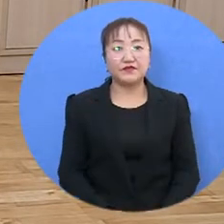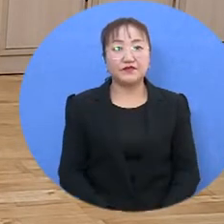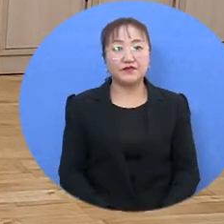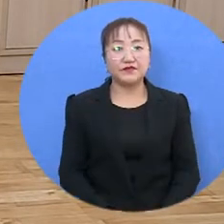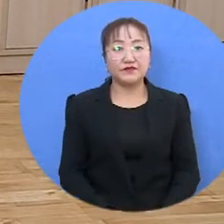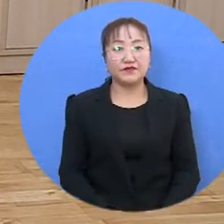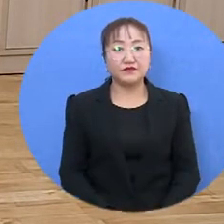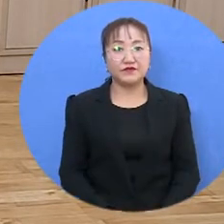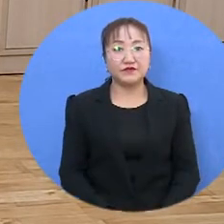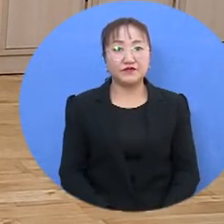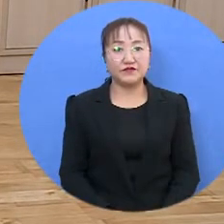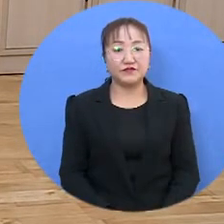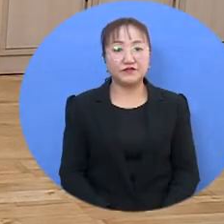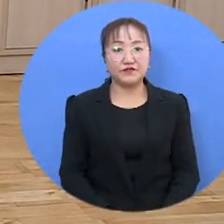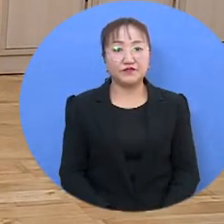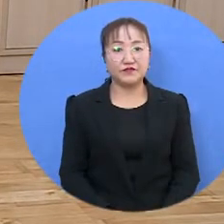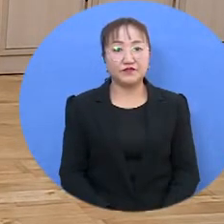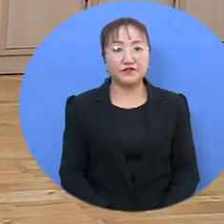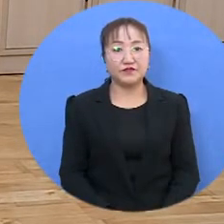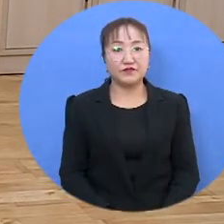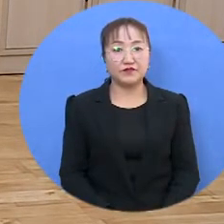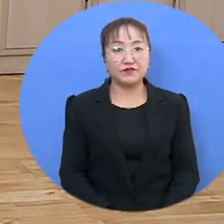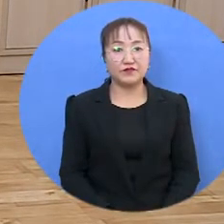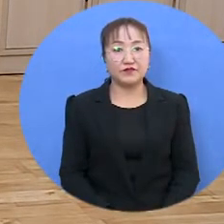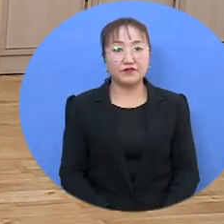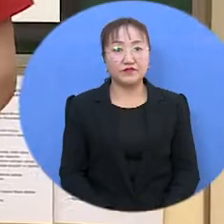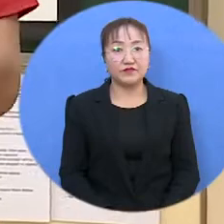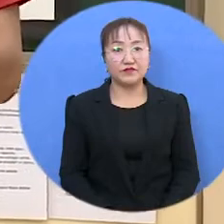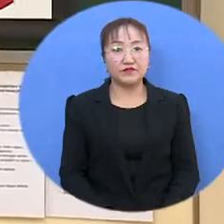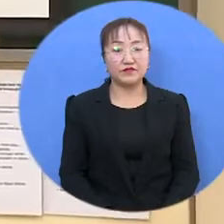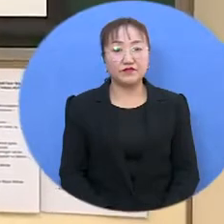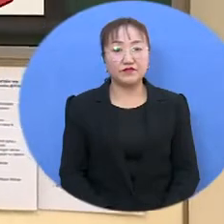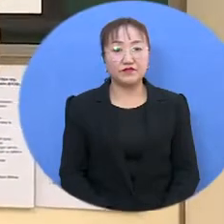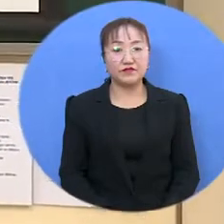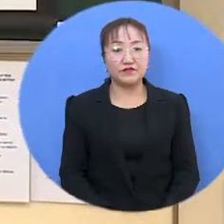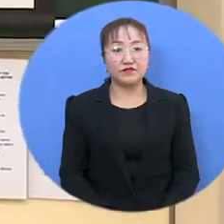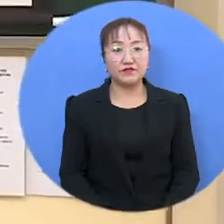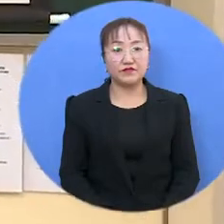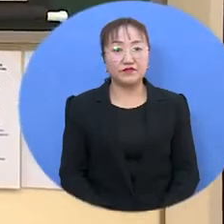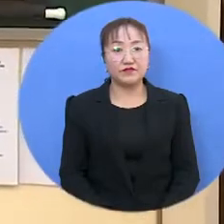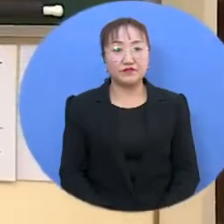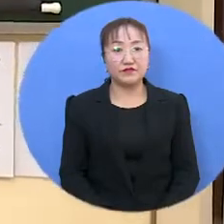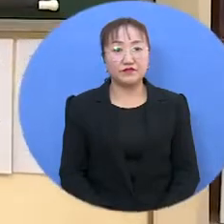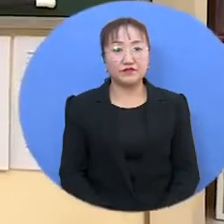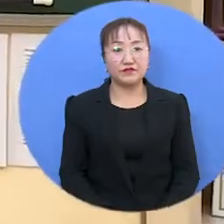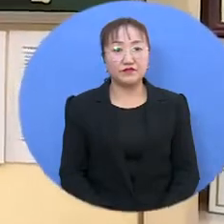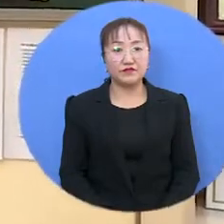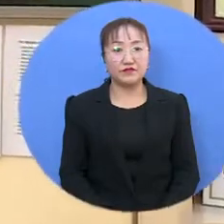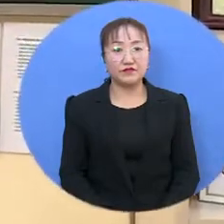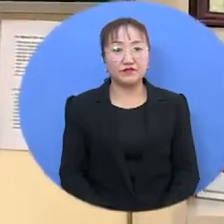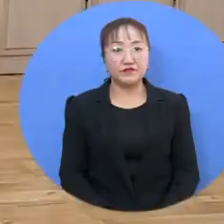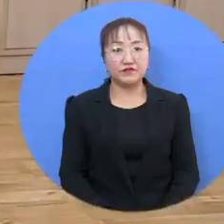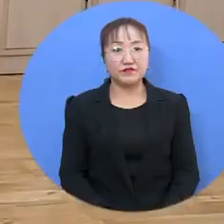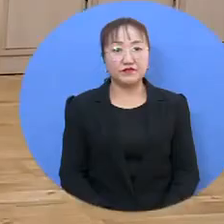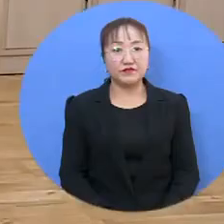марш 1 2 3 4 5 6 7 basic step зүүлнээс